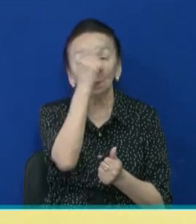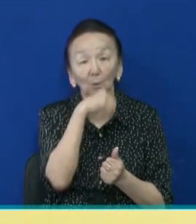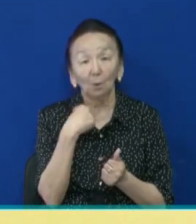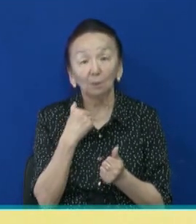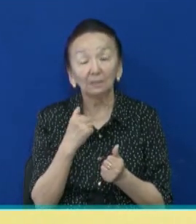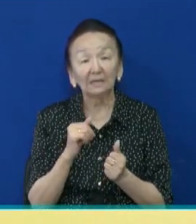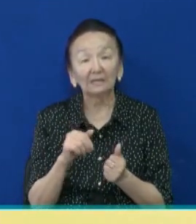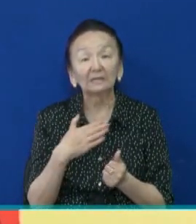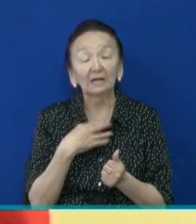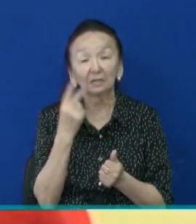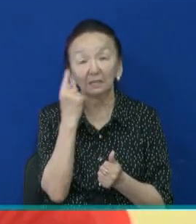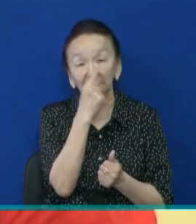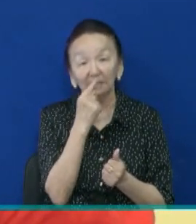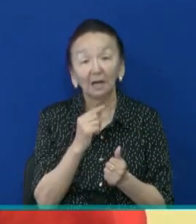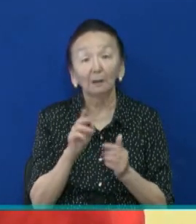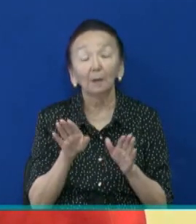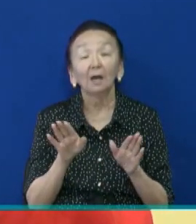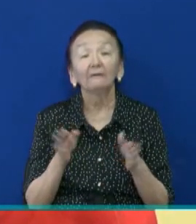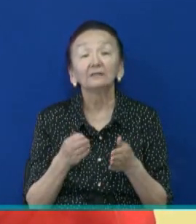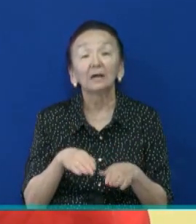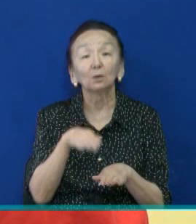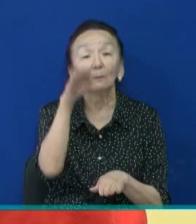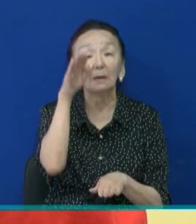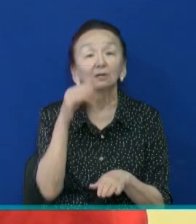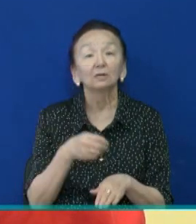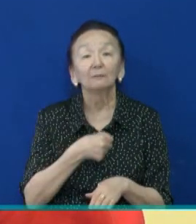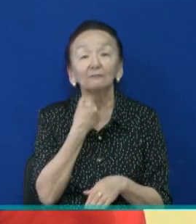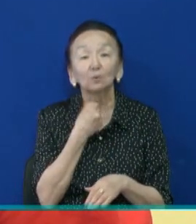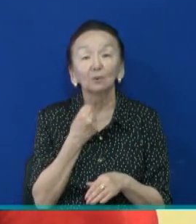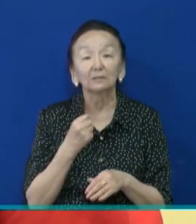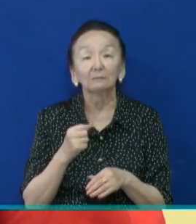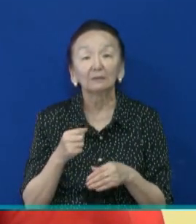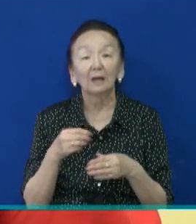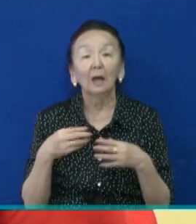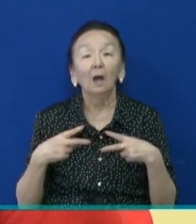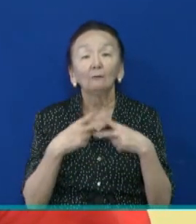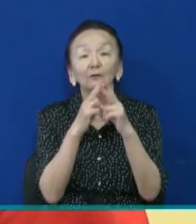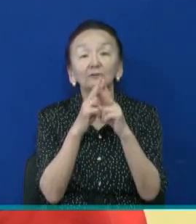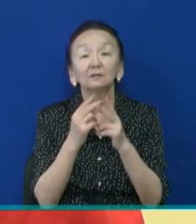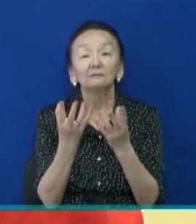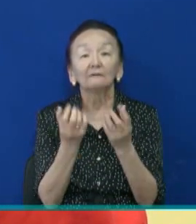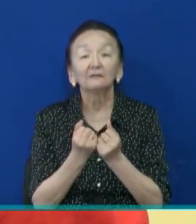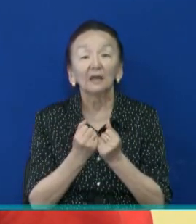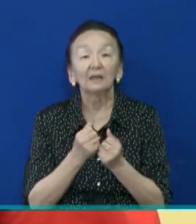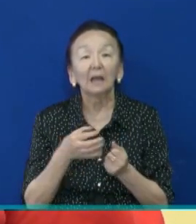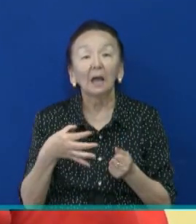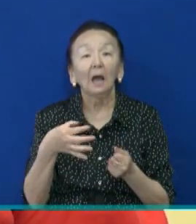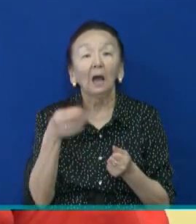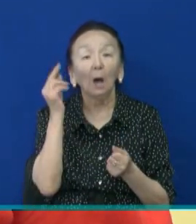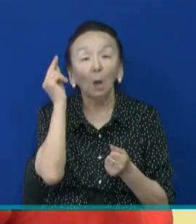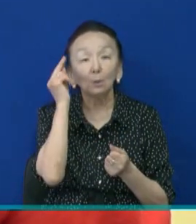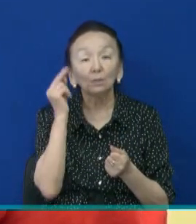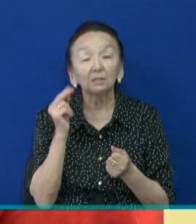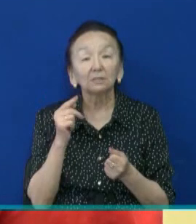За 4 года на наших глазах вы стали уже совсем большими гражданами. В стенах этого университета вы получили образование. Желаю вам, чтобы эти